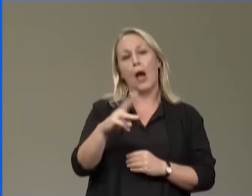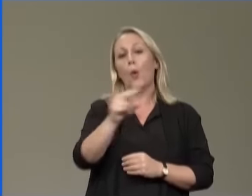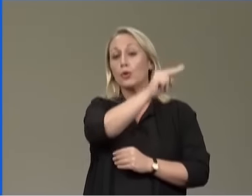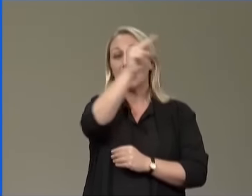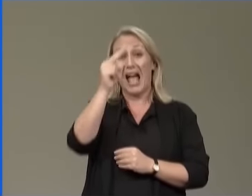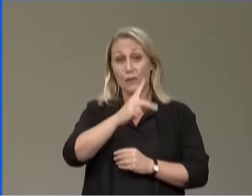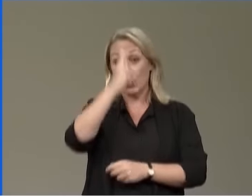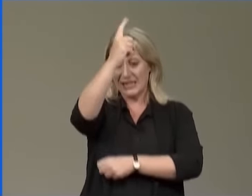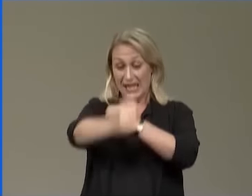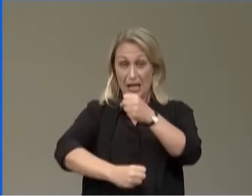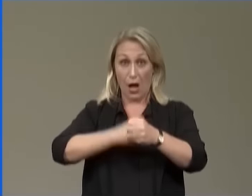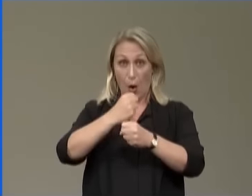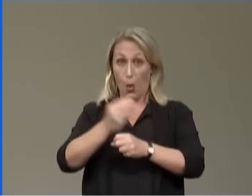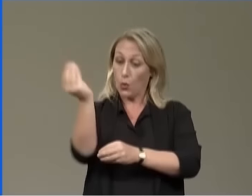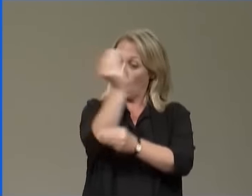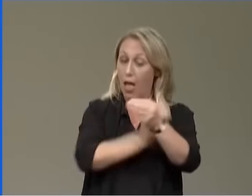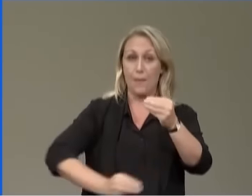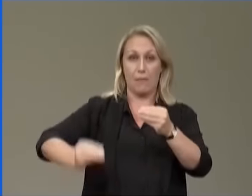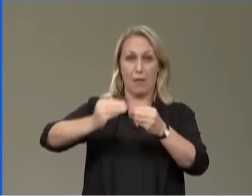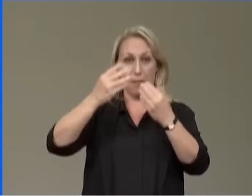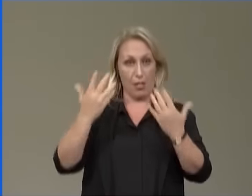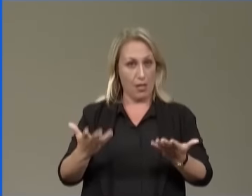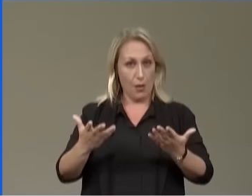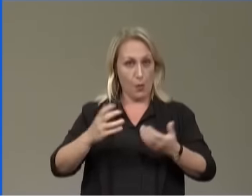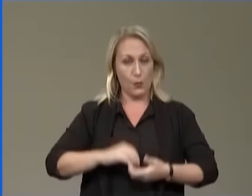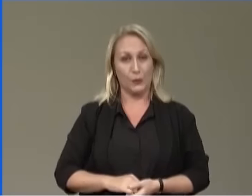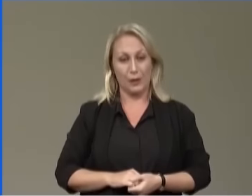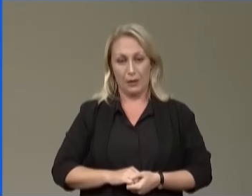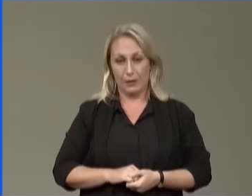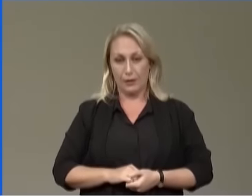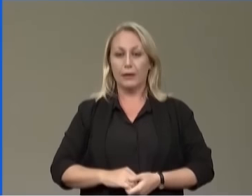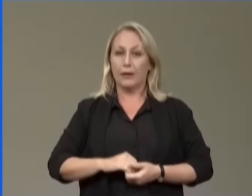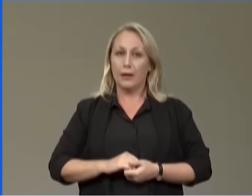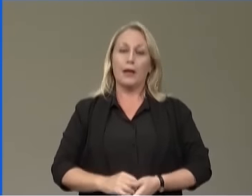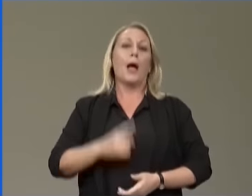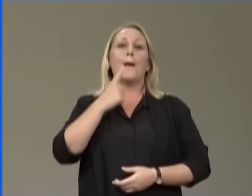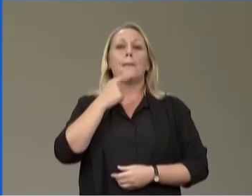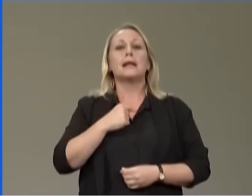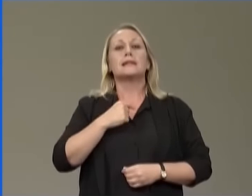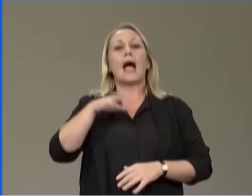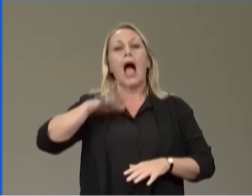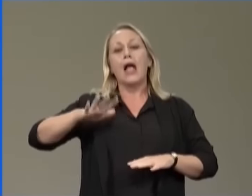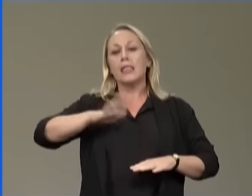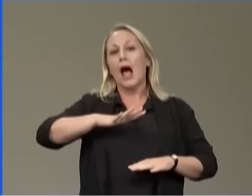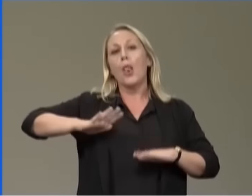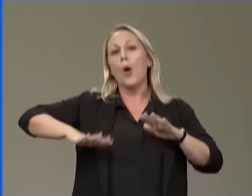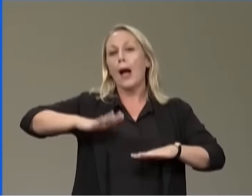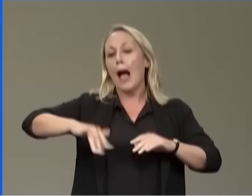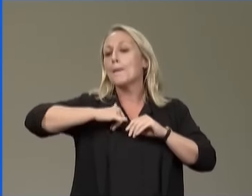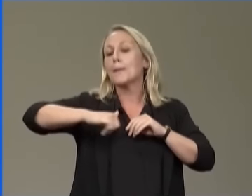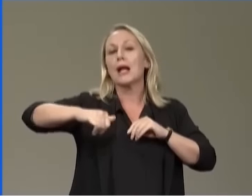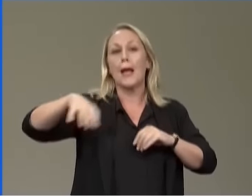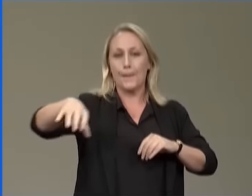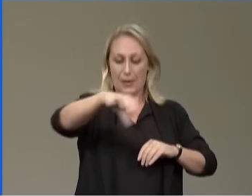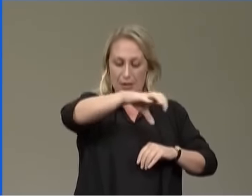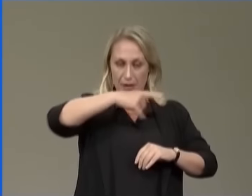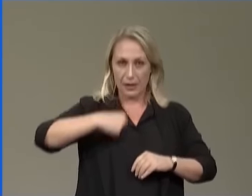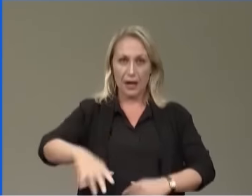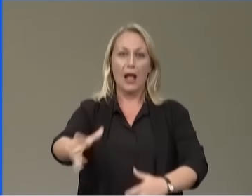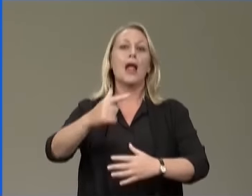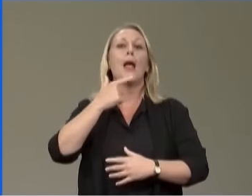ετησίως σε γιατρούς που θα στελεχώσουν δομές υγείας σε απομακρυσμένες περιοχές. Αυτή είναι η δική μας έμπρακτη